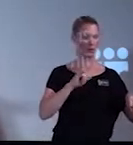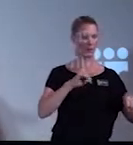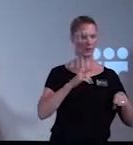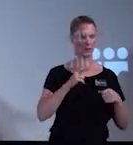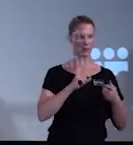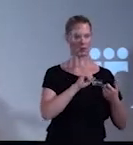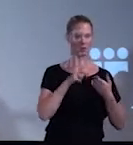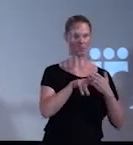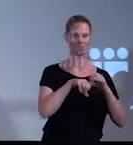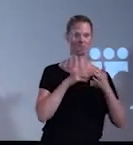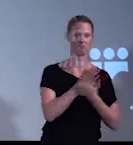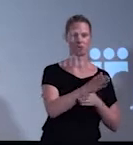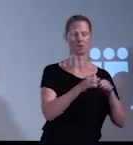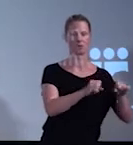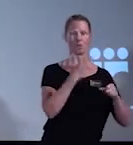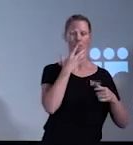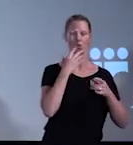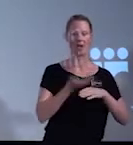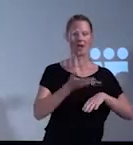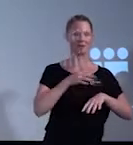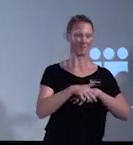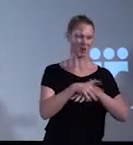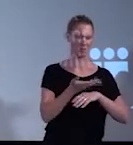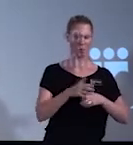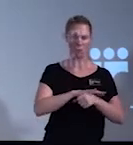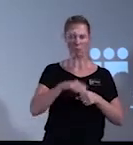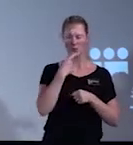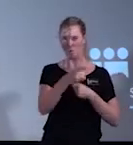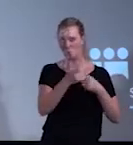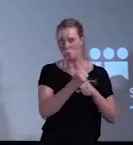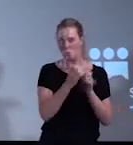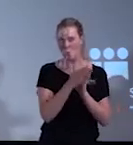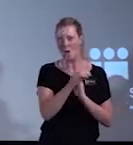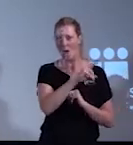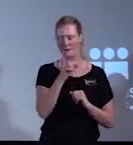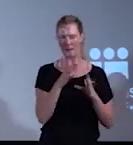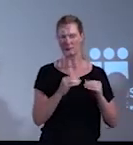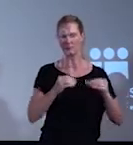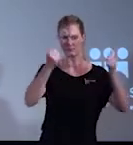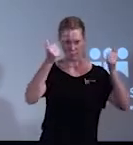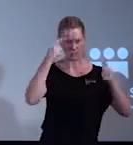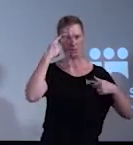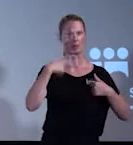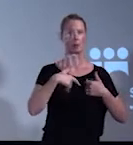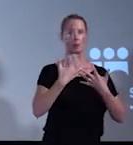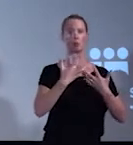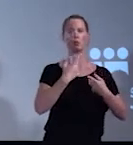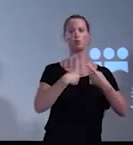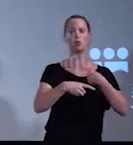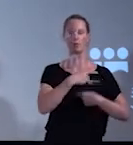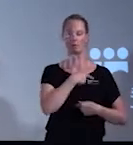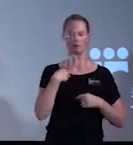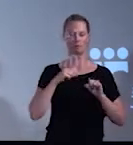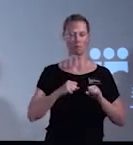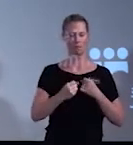Och när jag har pratat då med några experter på området, så säger de, det du sysslar med, Anna, det är bland det viktigaste kulturutbyte. Vi måste